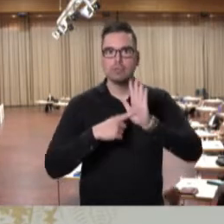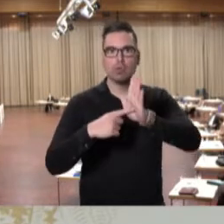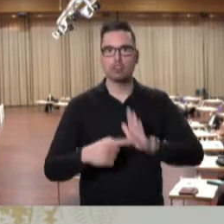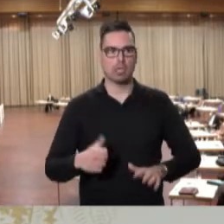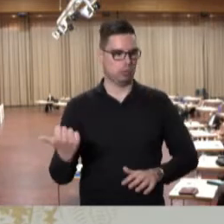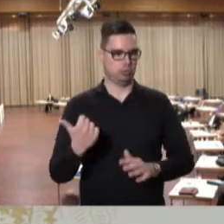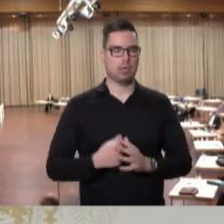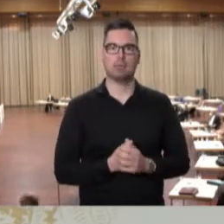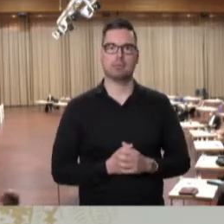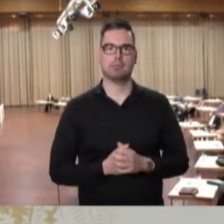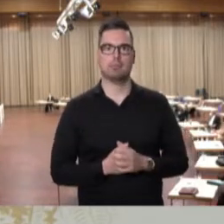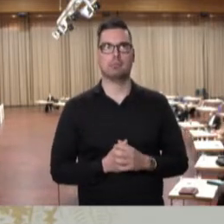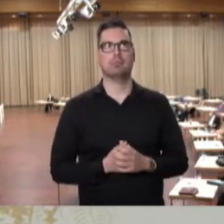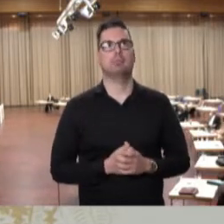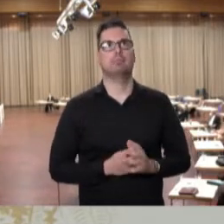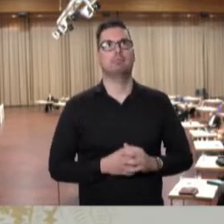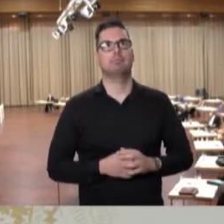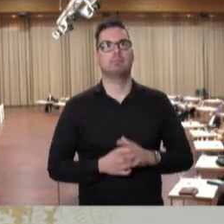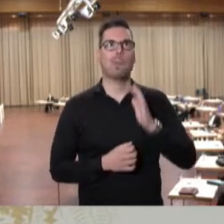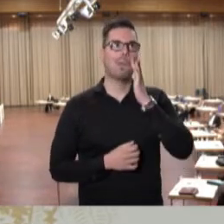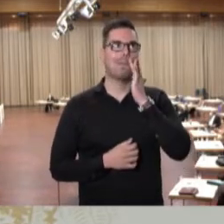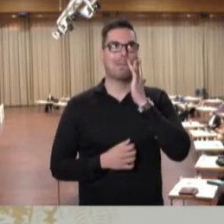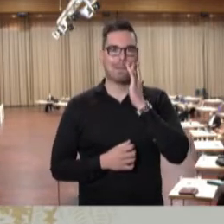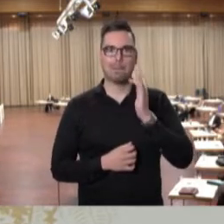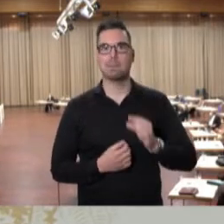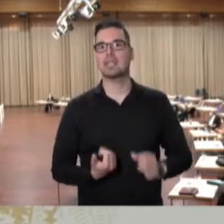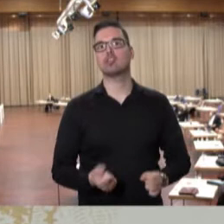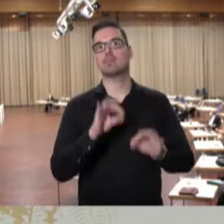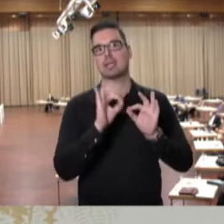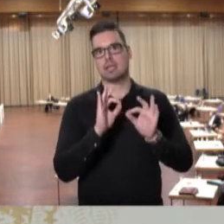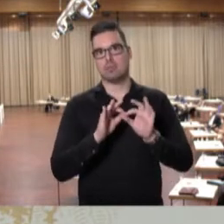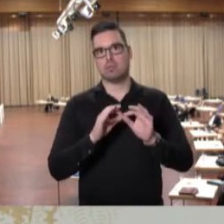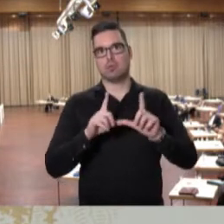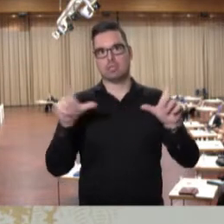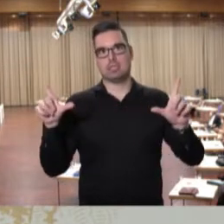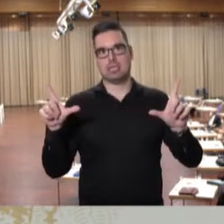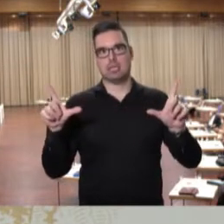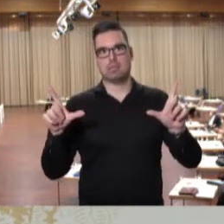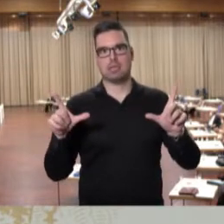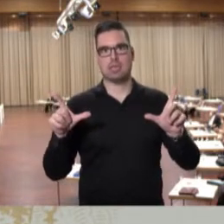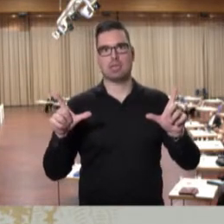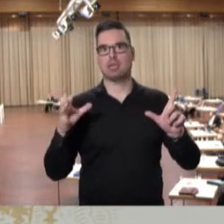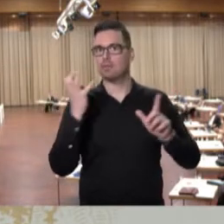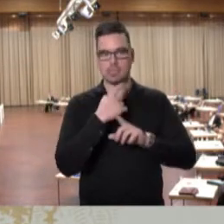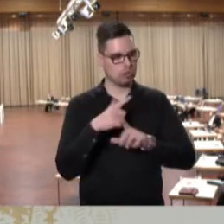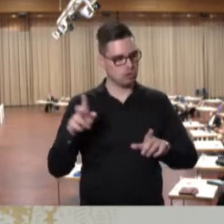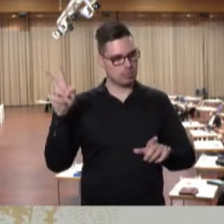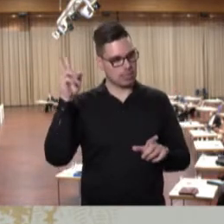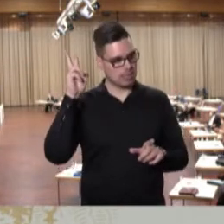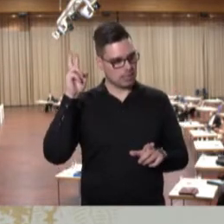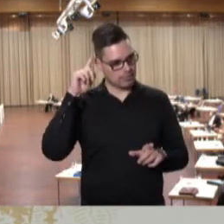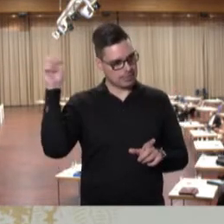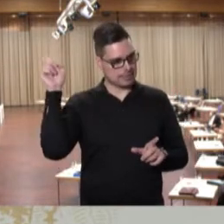kann von schwerpunktthema will niemand mehr etwas wissen stattdessen